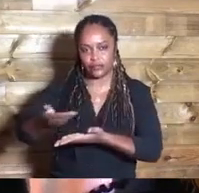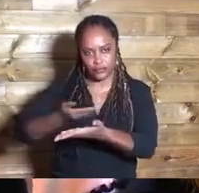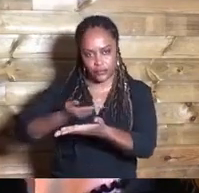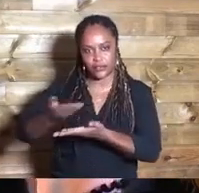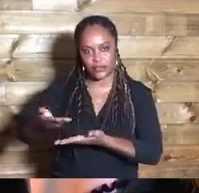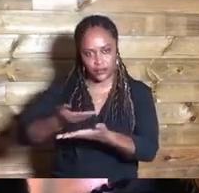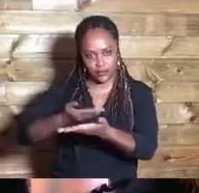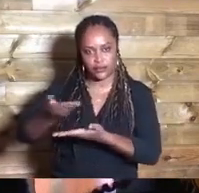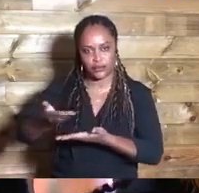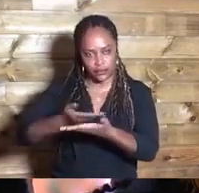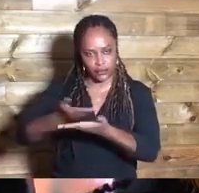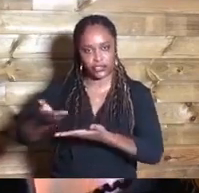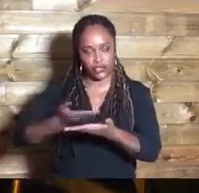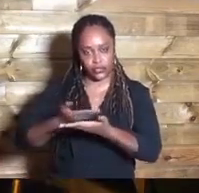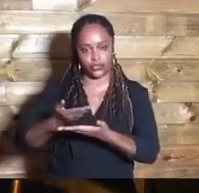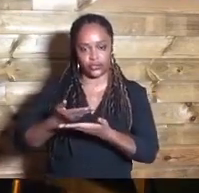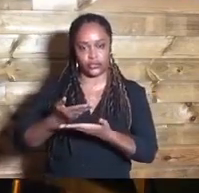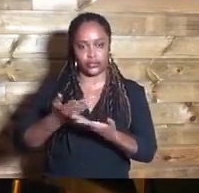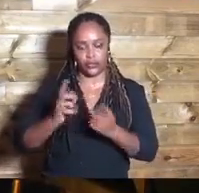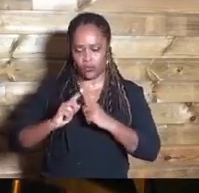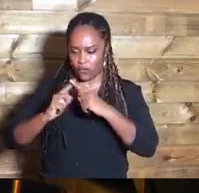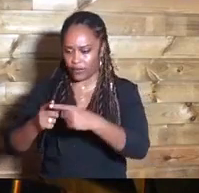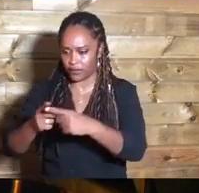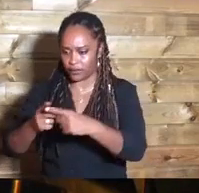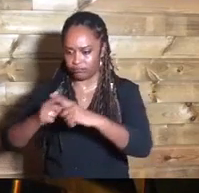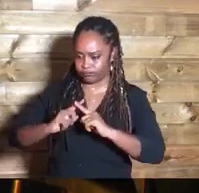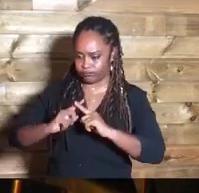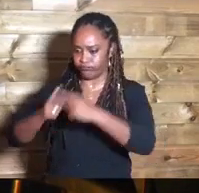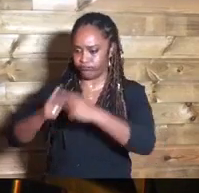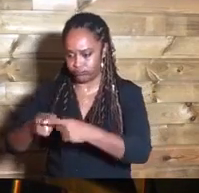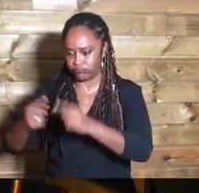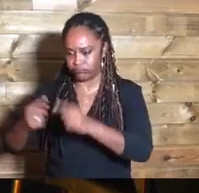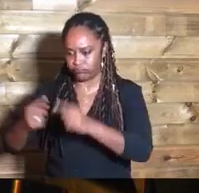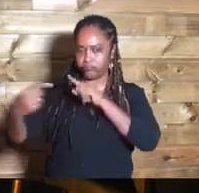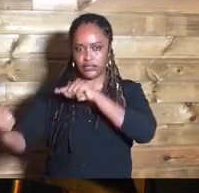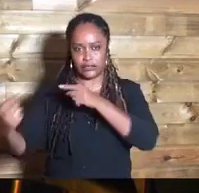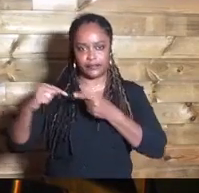avec le monde pour convaincre que ta zote juste. Et c'est ça pour nous faire.